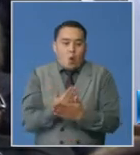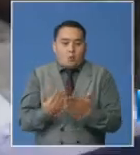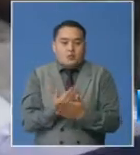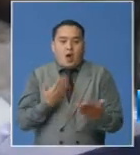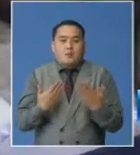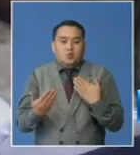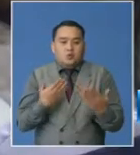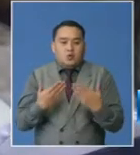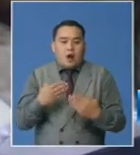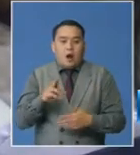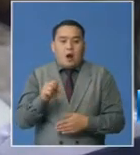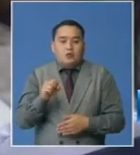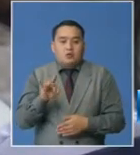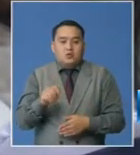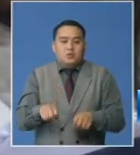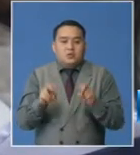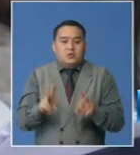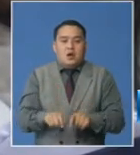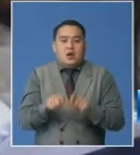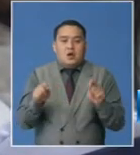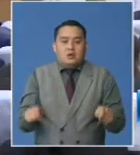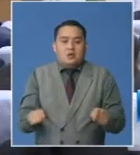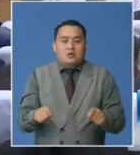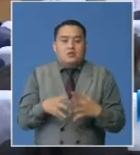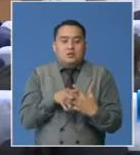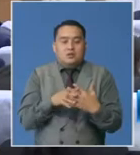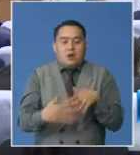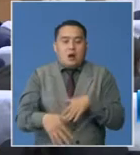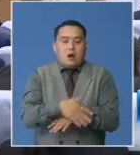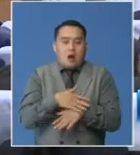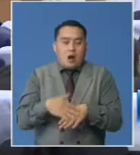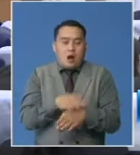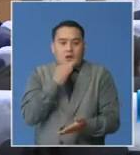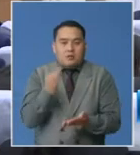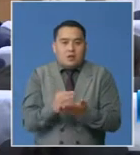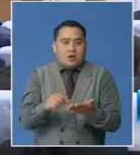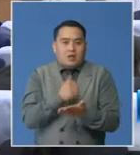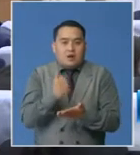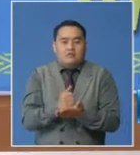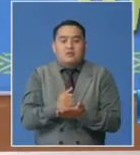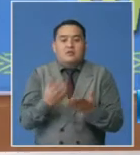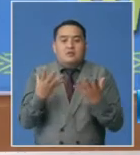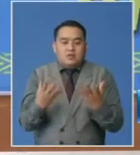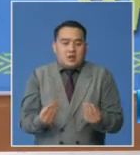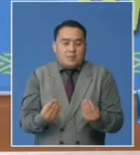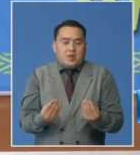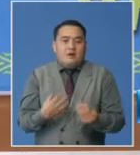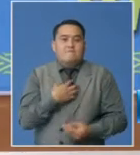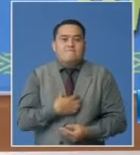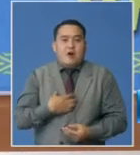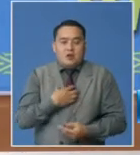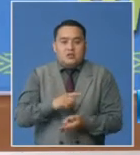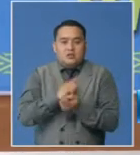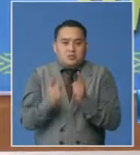в Аксузском районе. Специально созданная группа встретилась с сельчанами и ответила на главный вопрос дня. Почему сегодня так важна